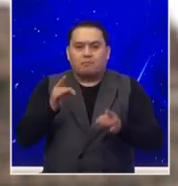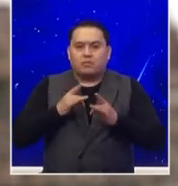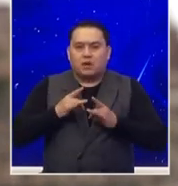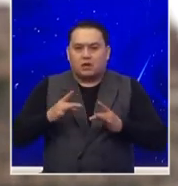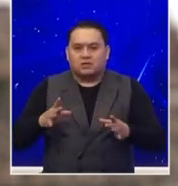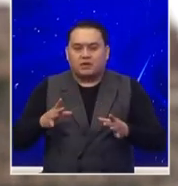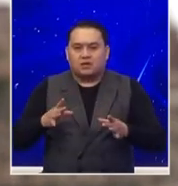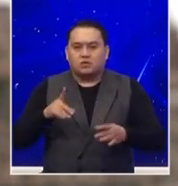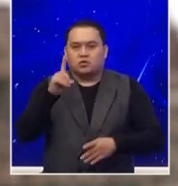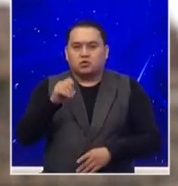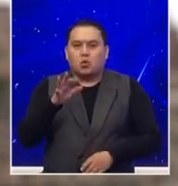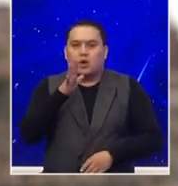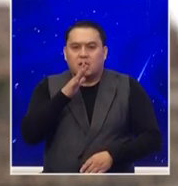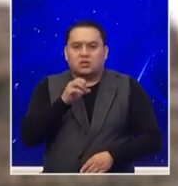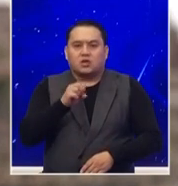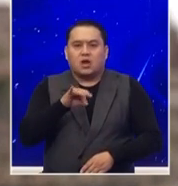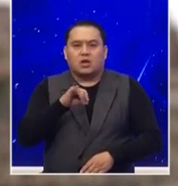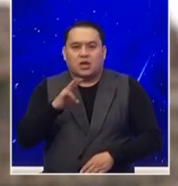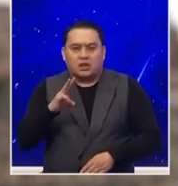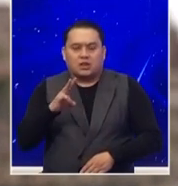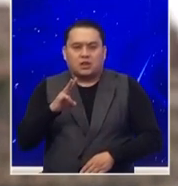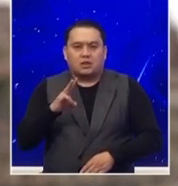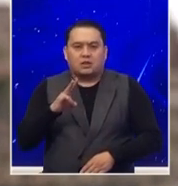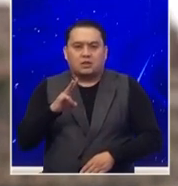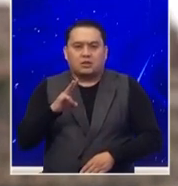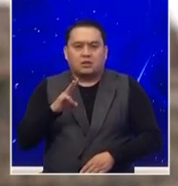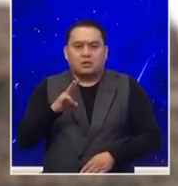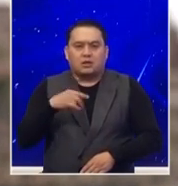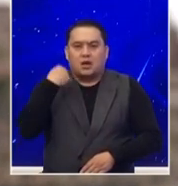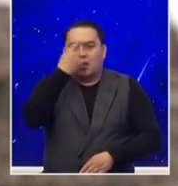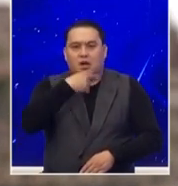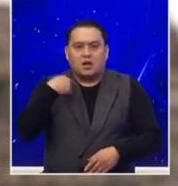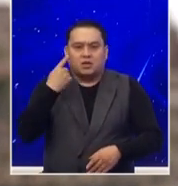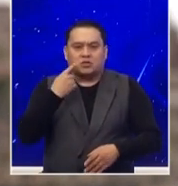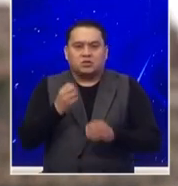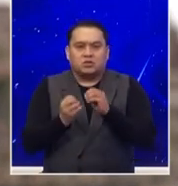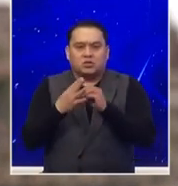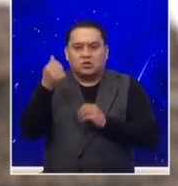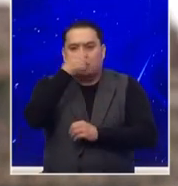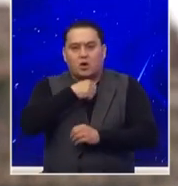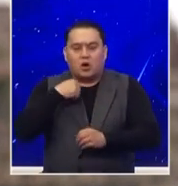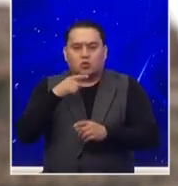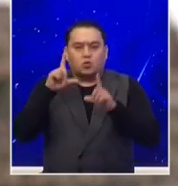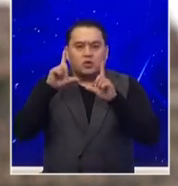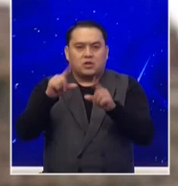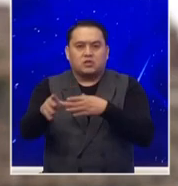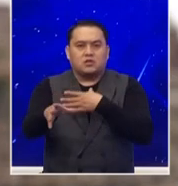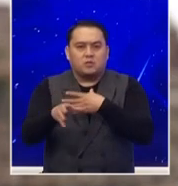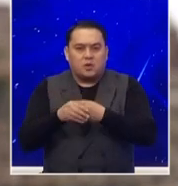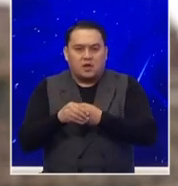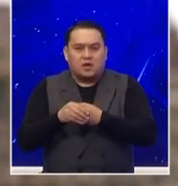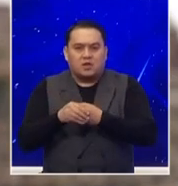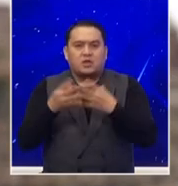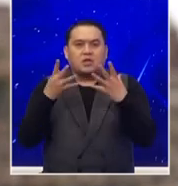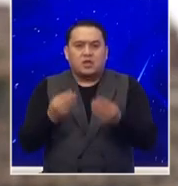празднования столетия Шакена Айманова. Я сам лично с ним в 2014 году ездил на дни